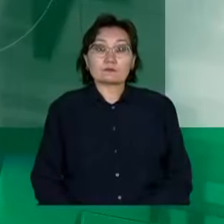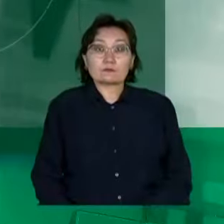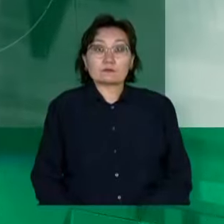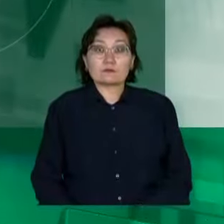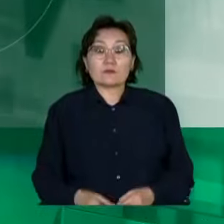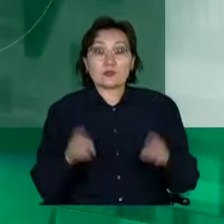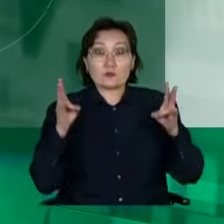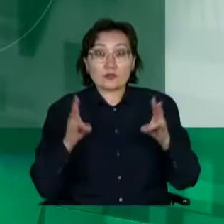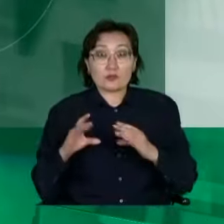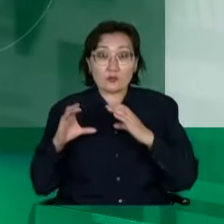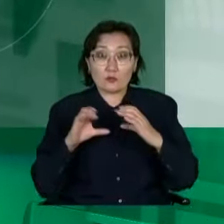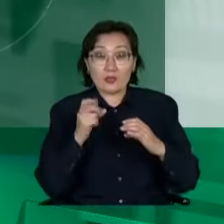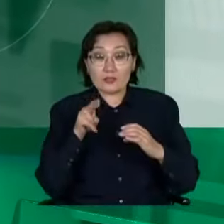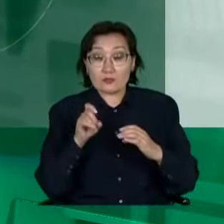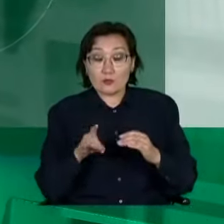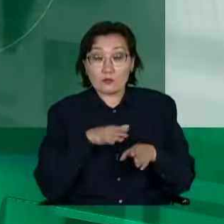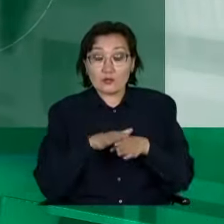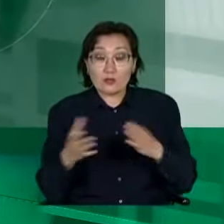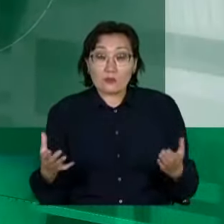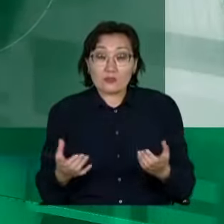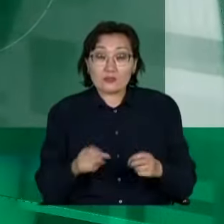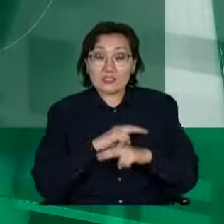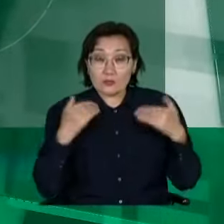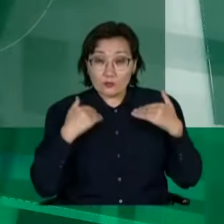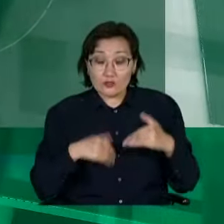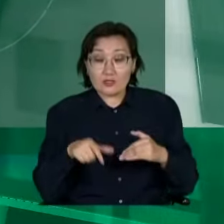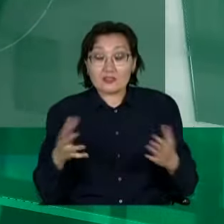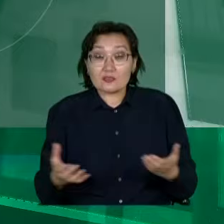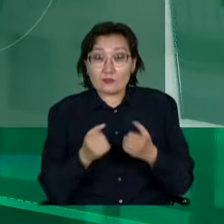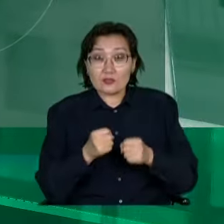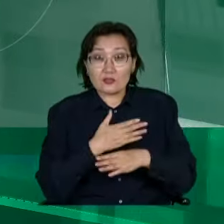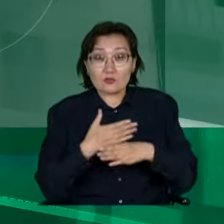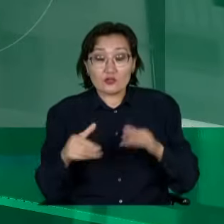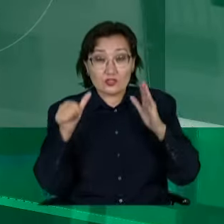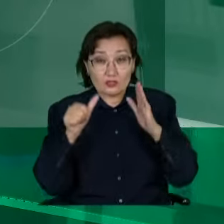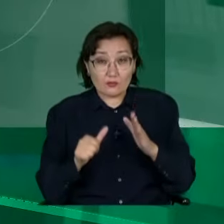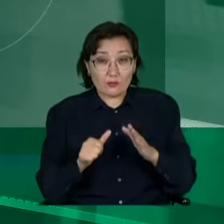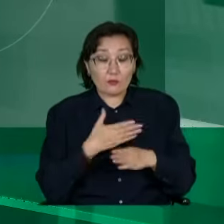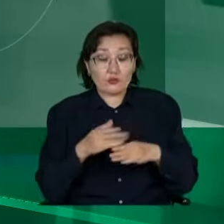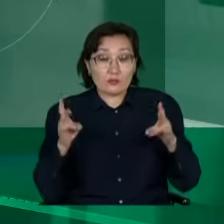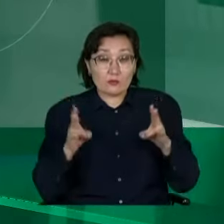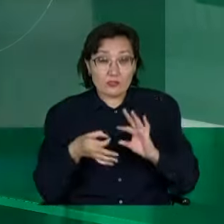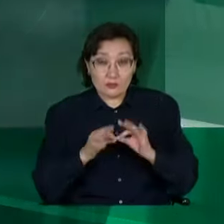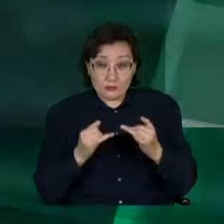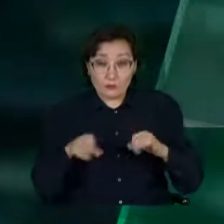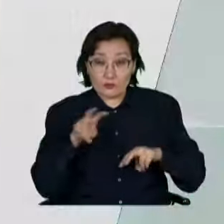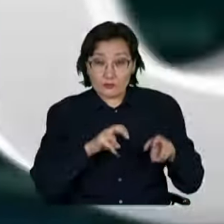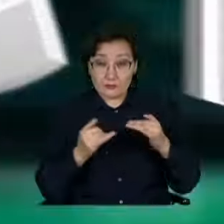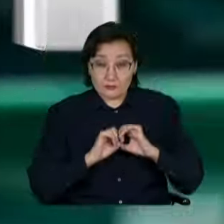ЧП с автобусом в Майкаине. Тело спасателя нашли спустя полгода после трагедии. Детали поисков в этом выпуске.